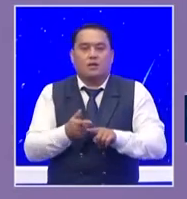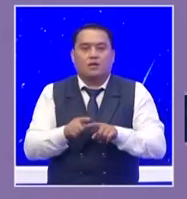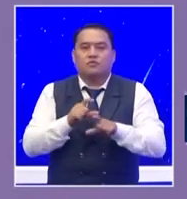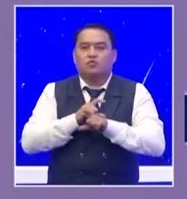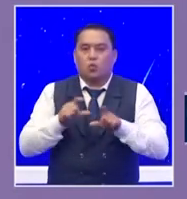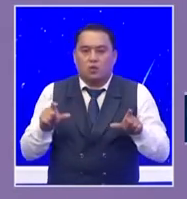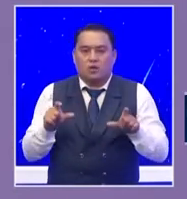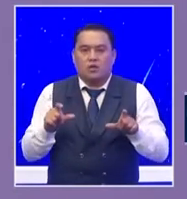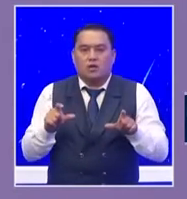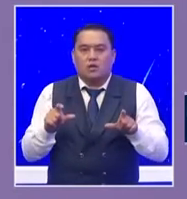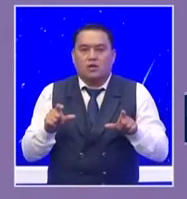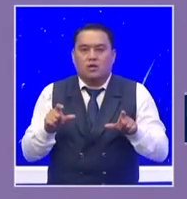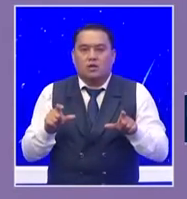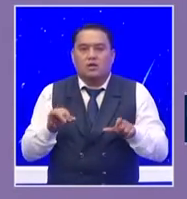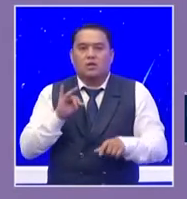школы.